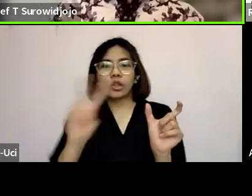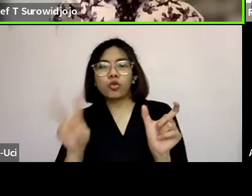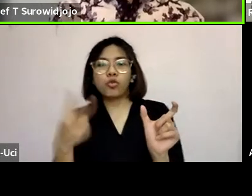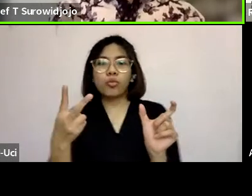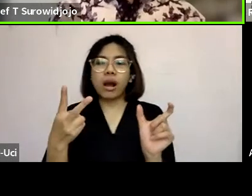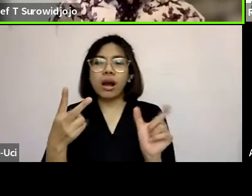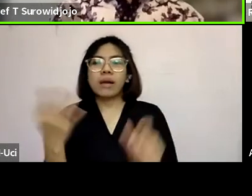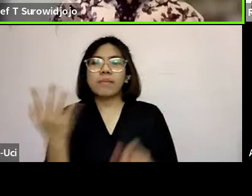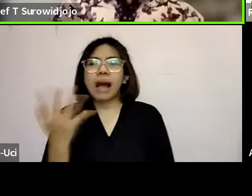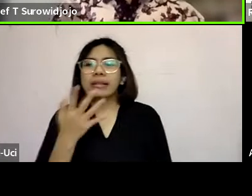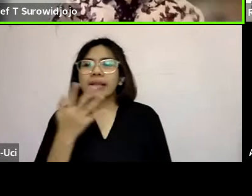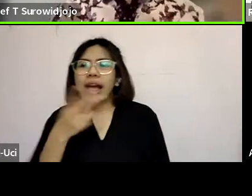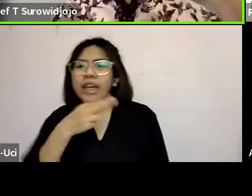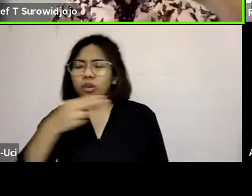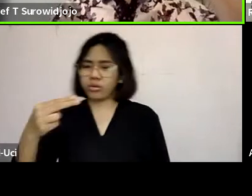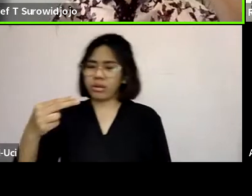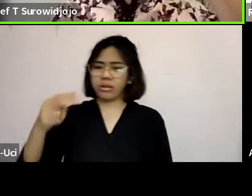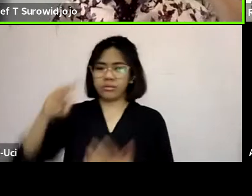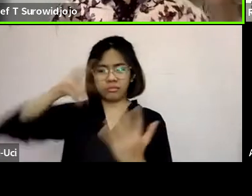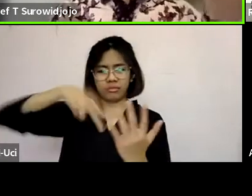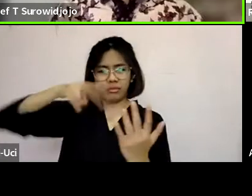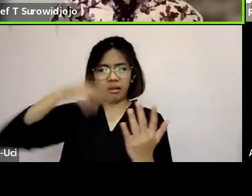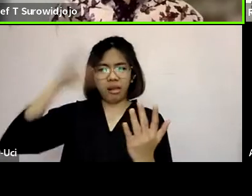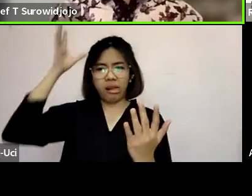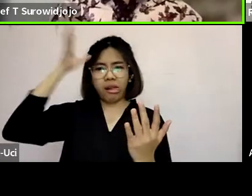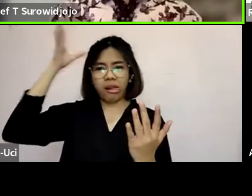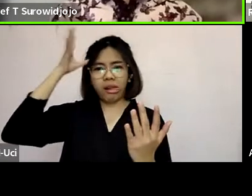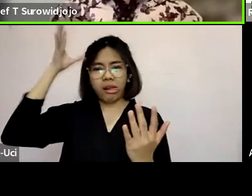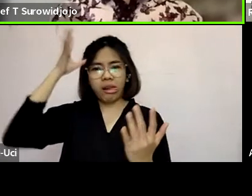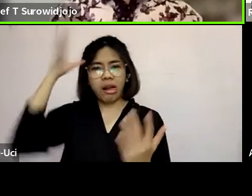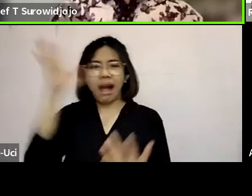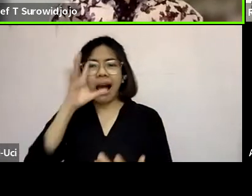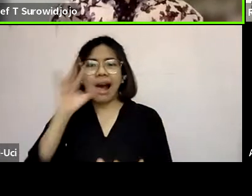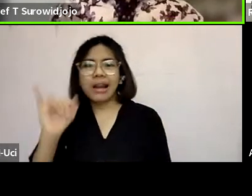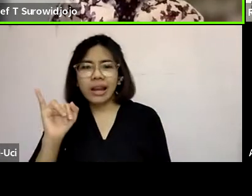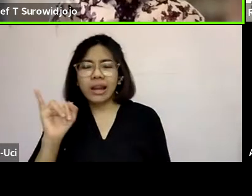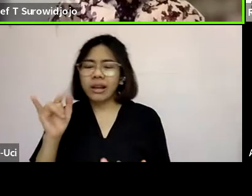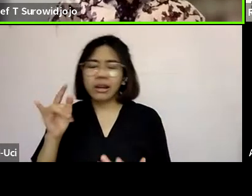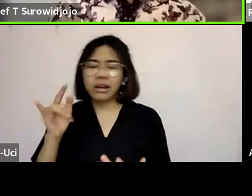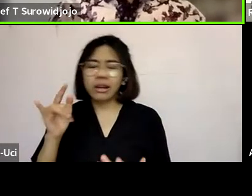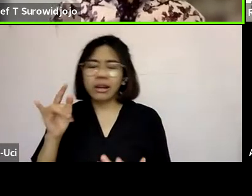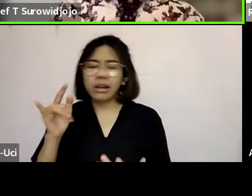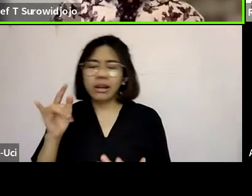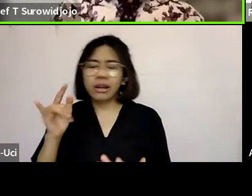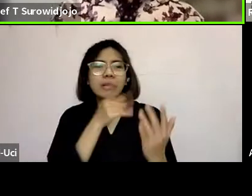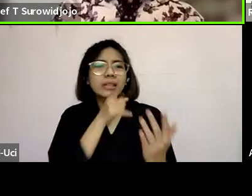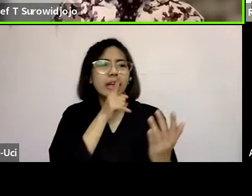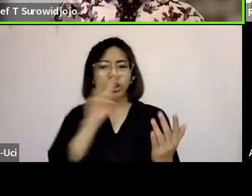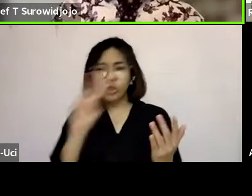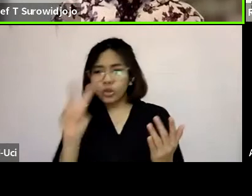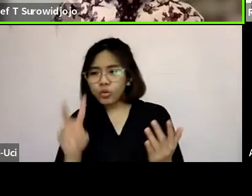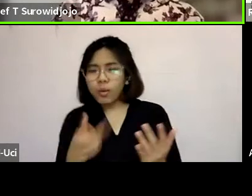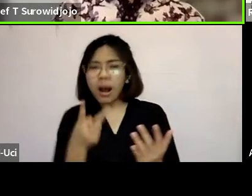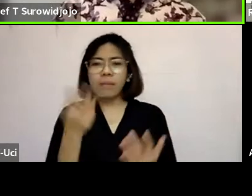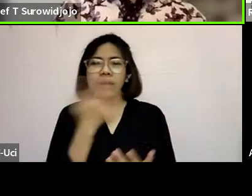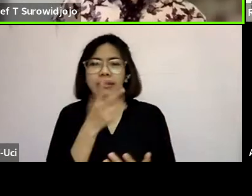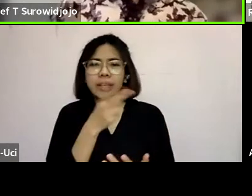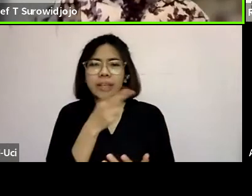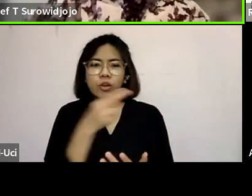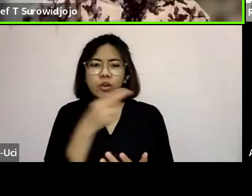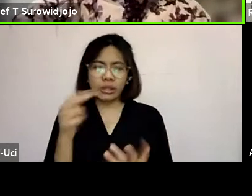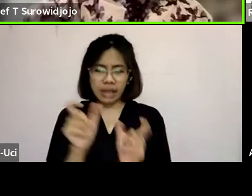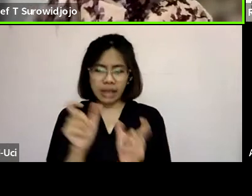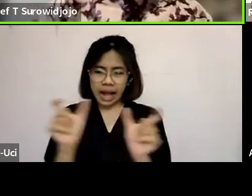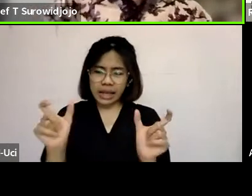menjadi membingungkan kadang-kadang batang tidak dapat dilaksanakan karena emang Wu media untuk dijual Terjemahkan ke